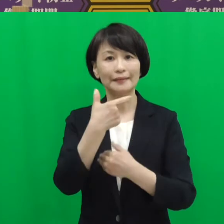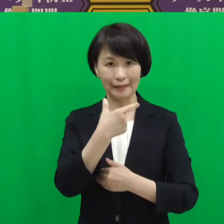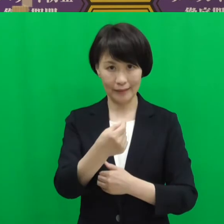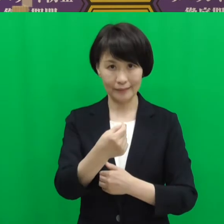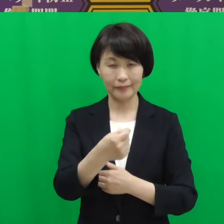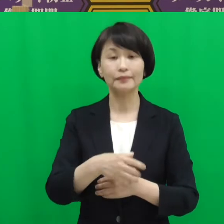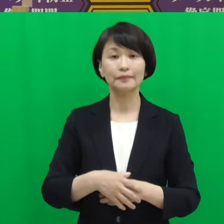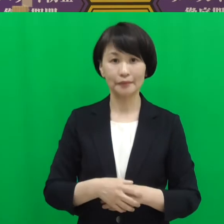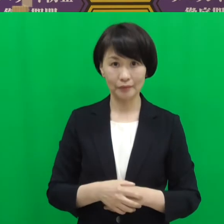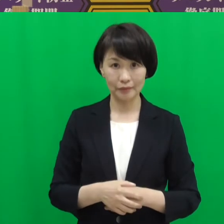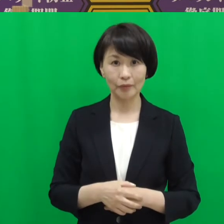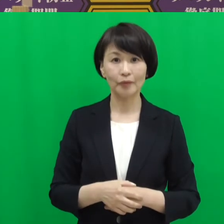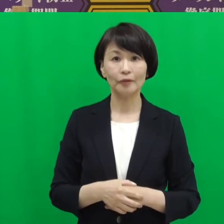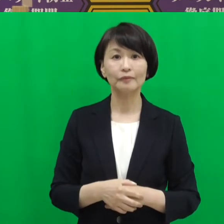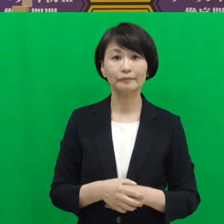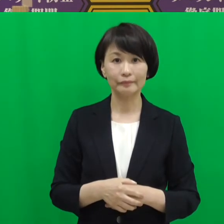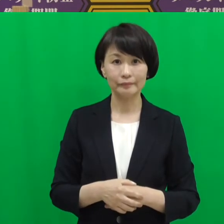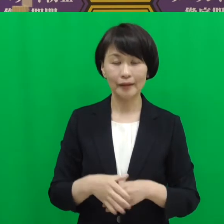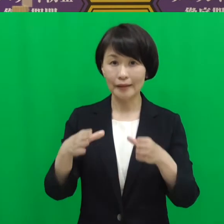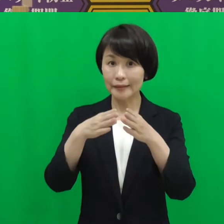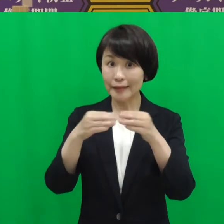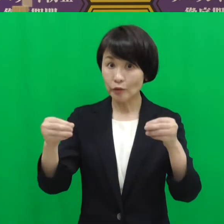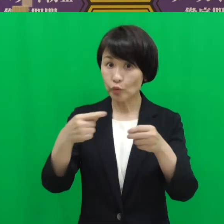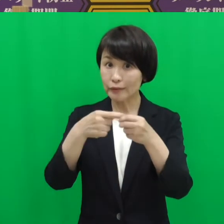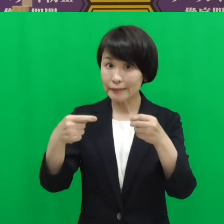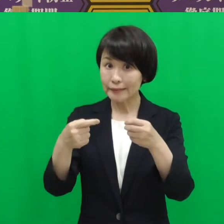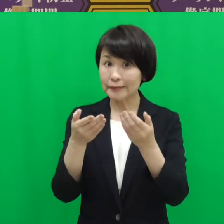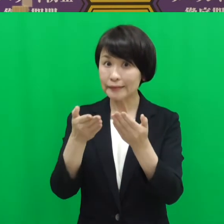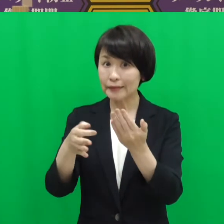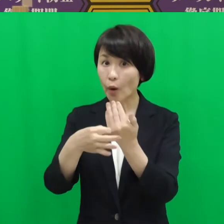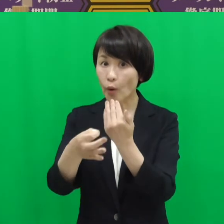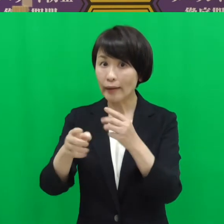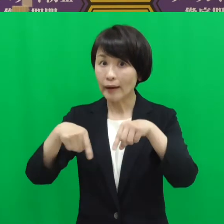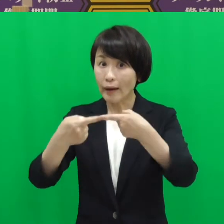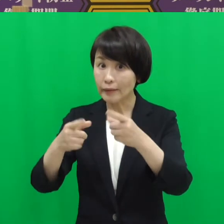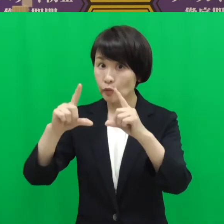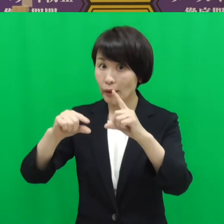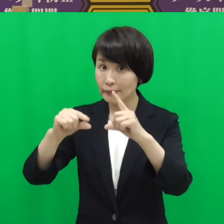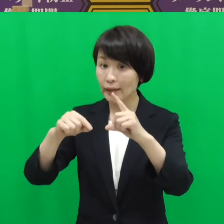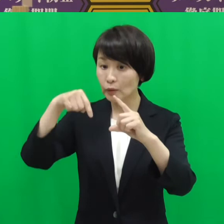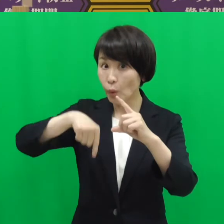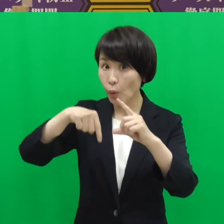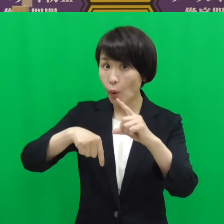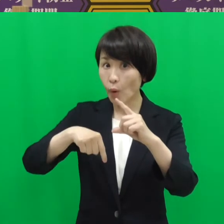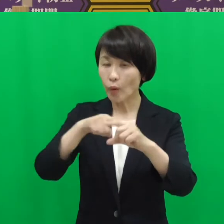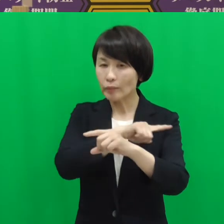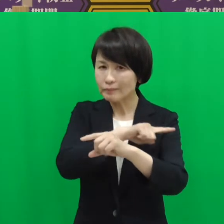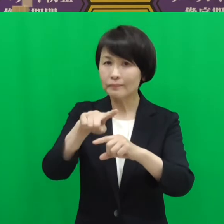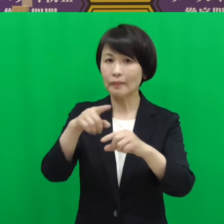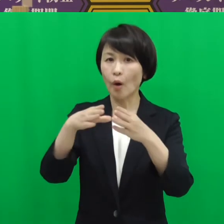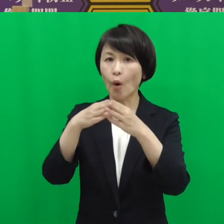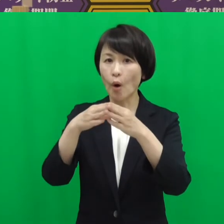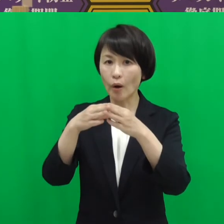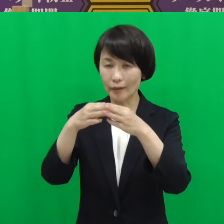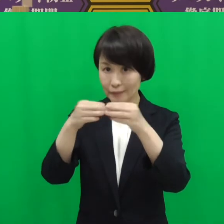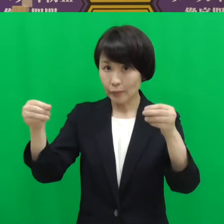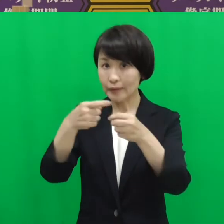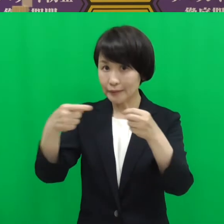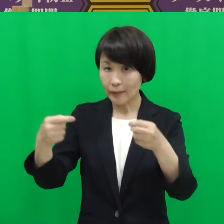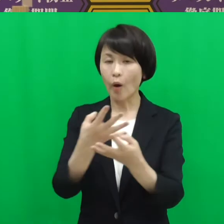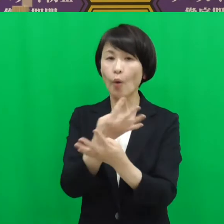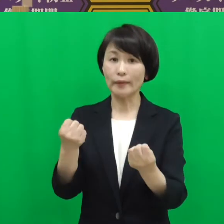の補償金の保険加入が全国1位ということで、はい、に対しての所感をいただけますでしょうか。 は